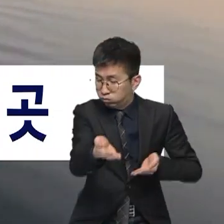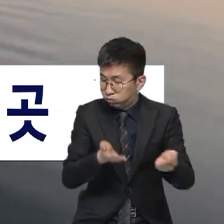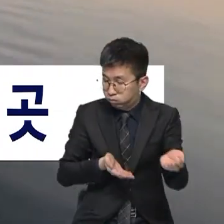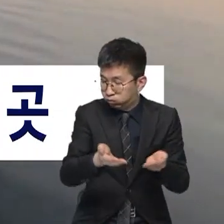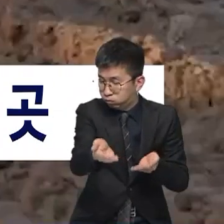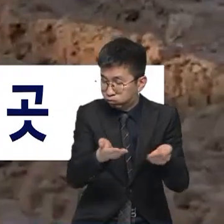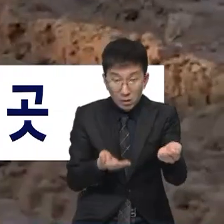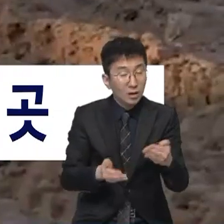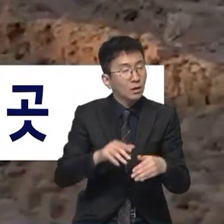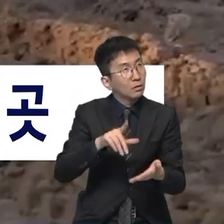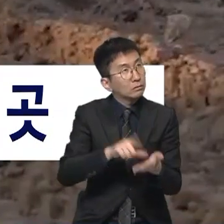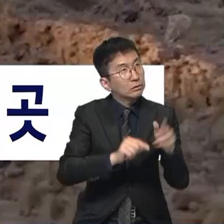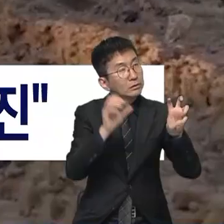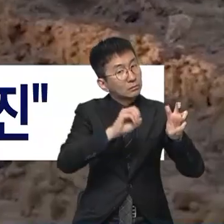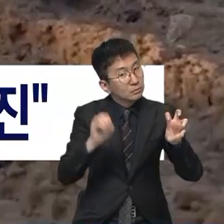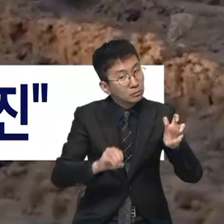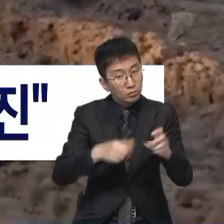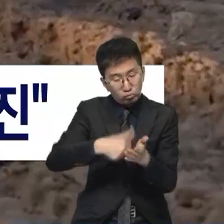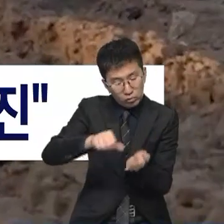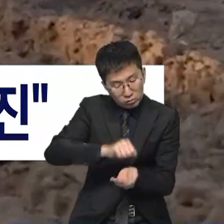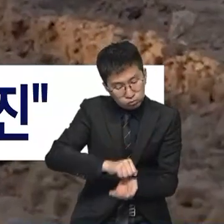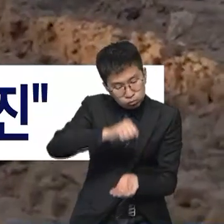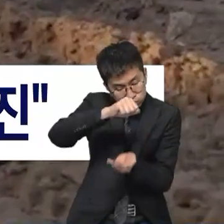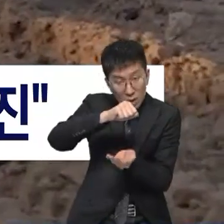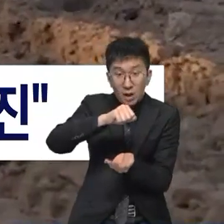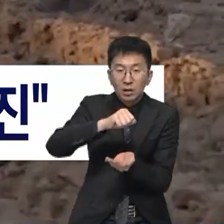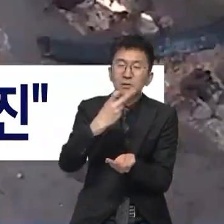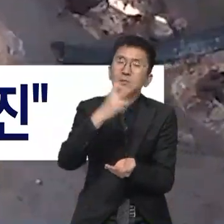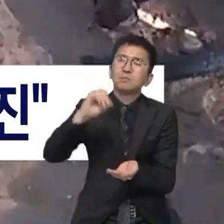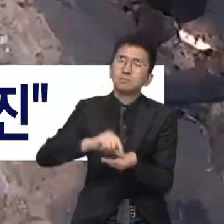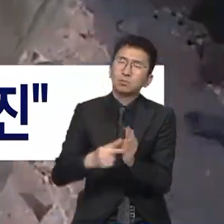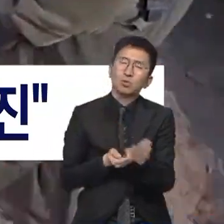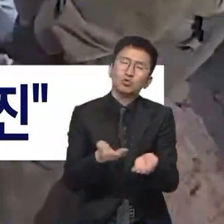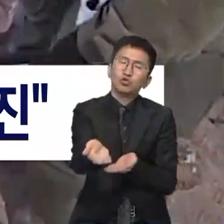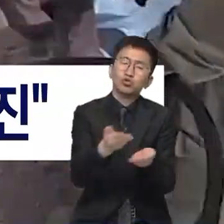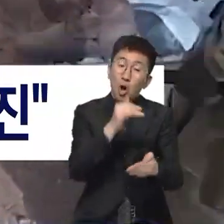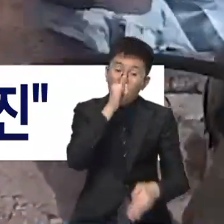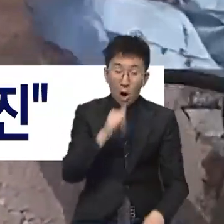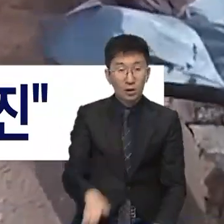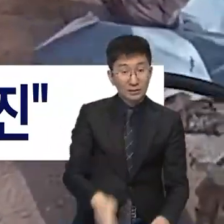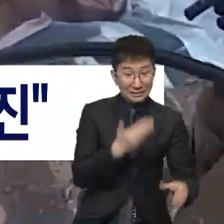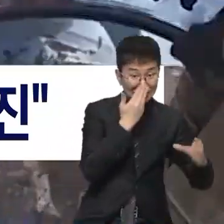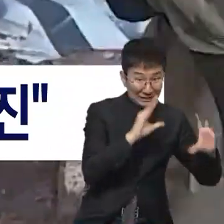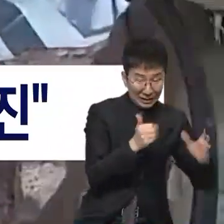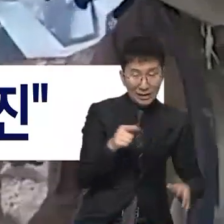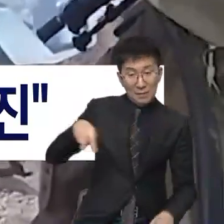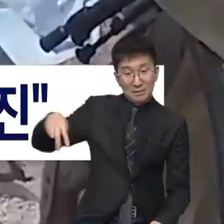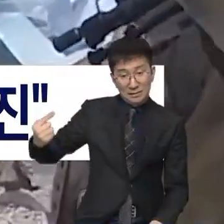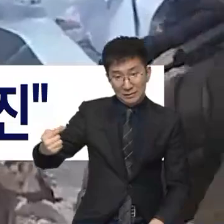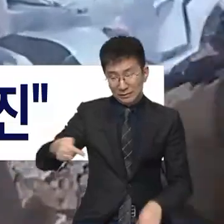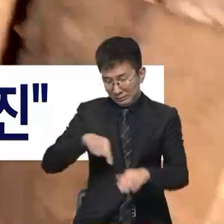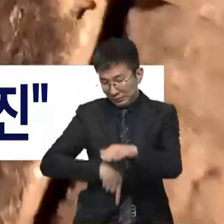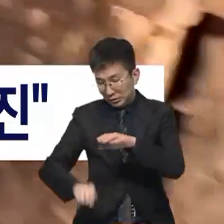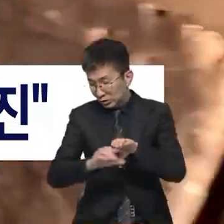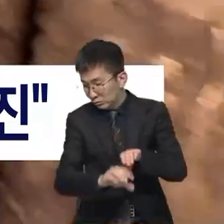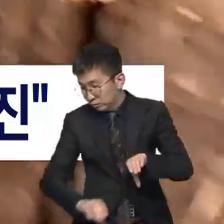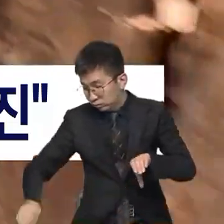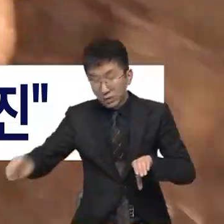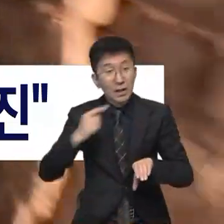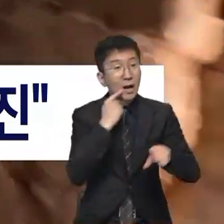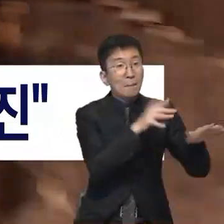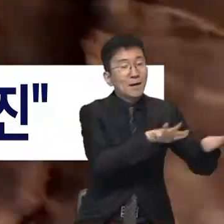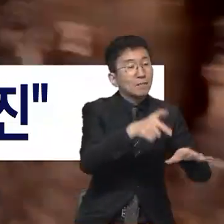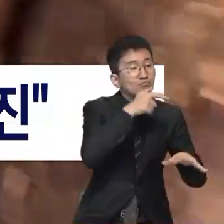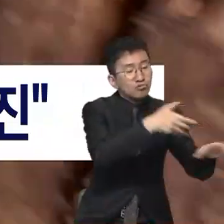곳입니다. 이런 가운데 이스라엘이 가자지구 하마스 지하 터널을 바닷물로 침수시키는 방안을 추진 중이라고